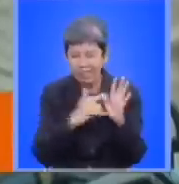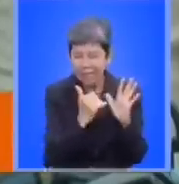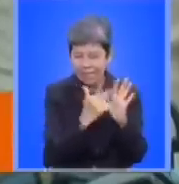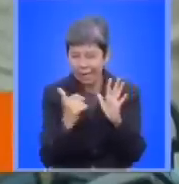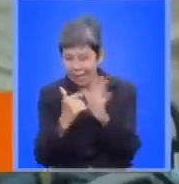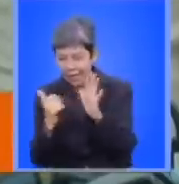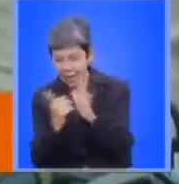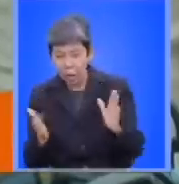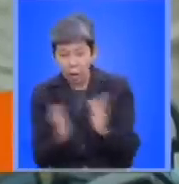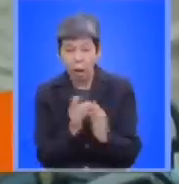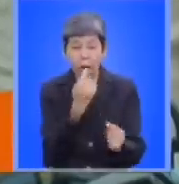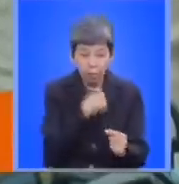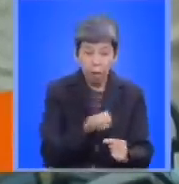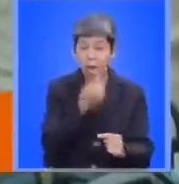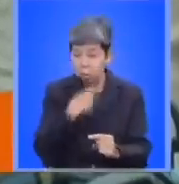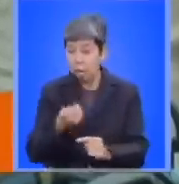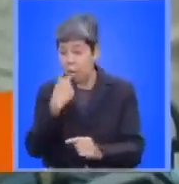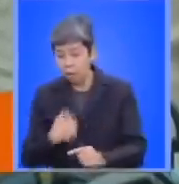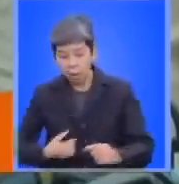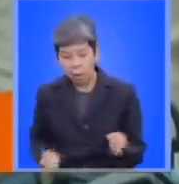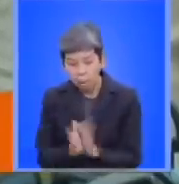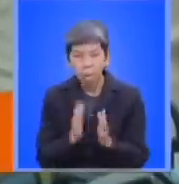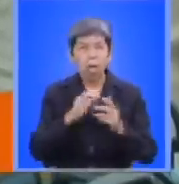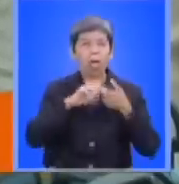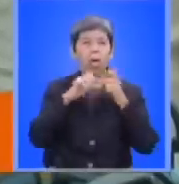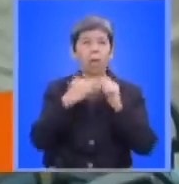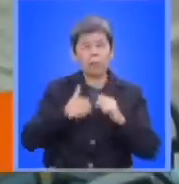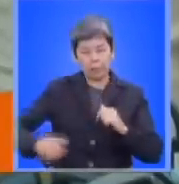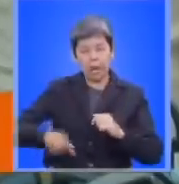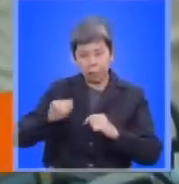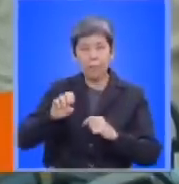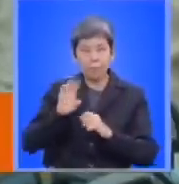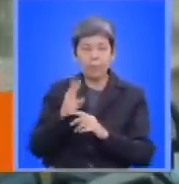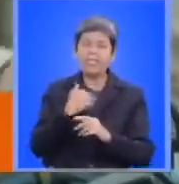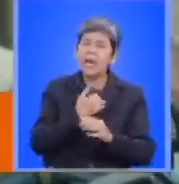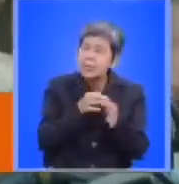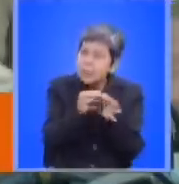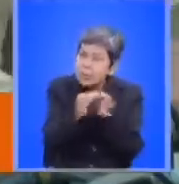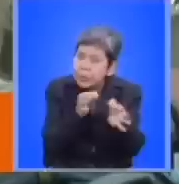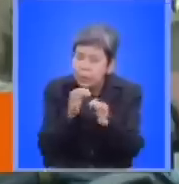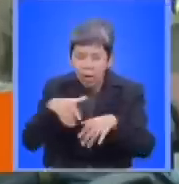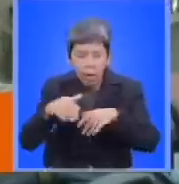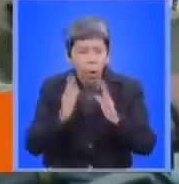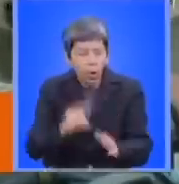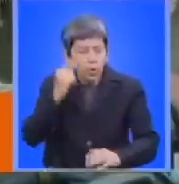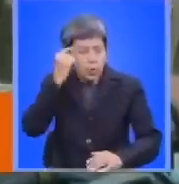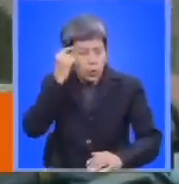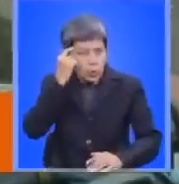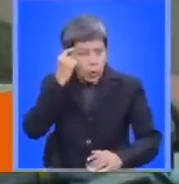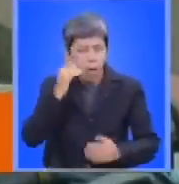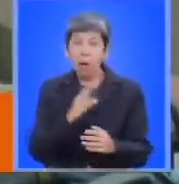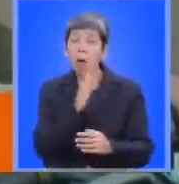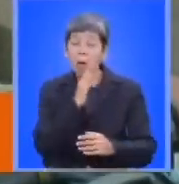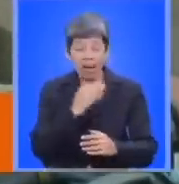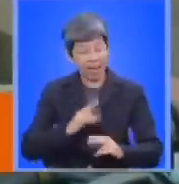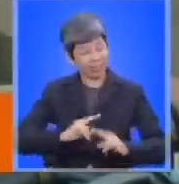มกันแล้วจะทำให้ผลข้างเคียงของยาต่างๆมากขึ้นและเป็นอันตรายเพราะฉะนั้นจึงอยากจะให้ข้อมูลเพื่อให้ภาคประชาชนเข้าใจว่า